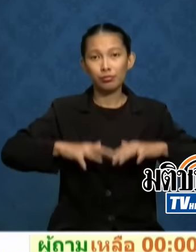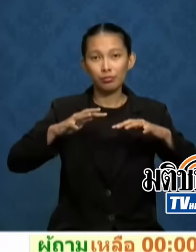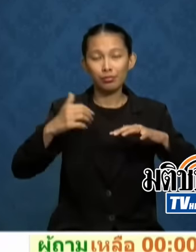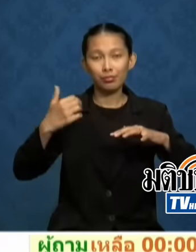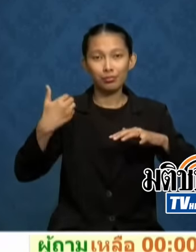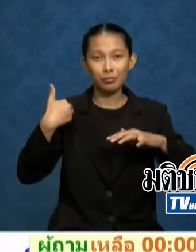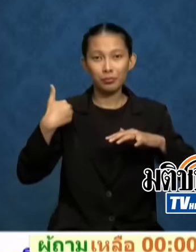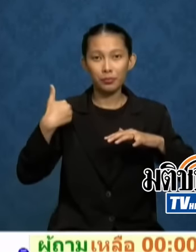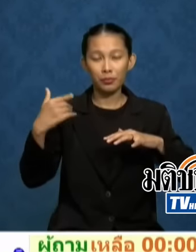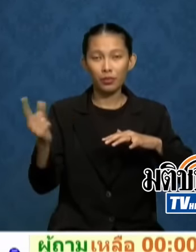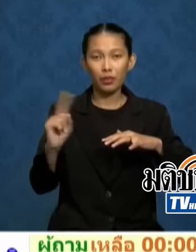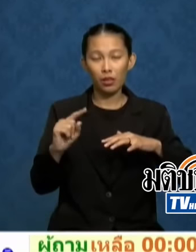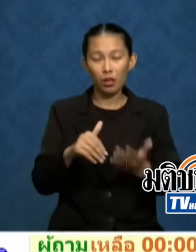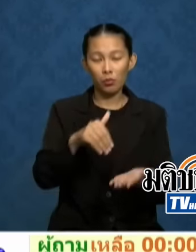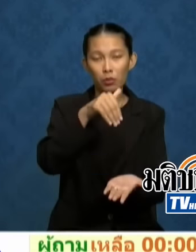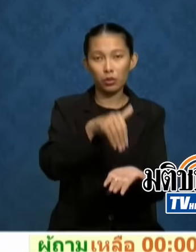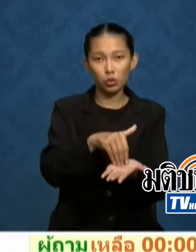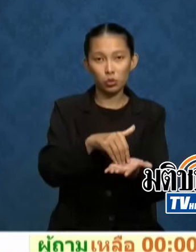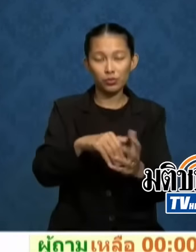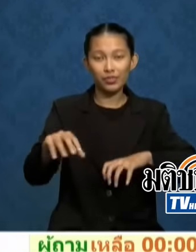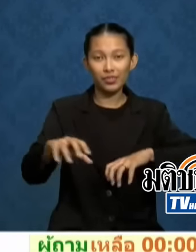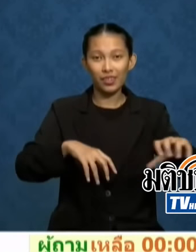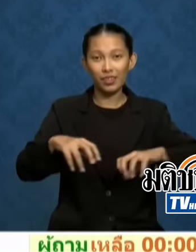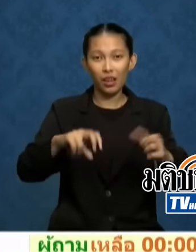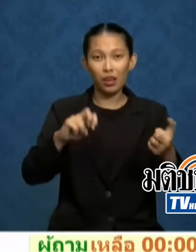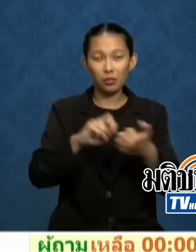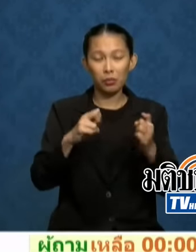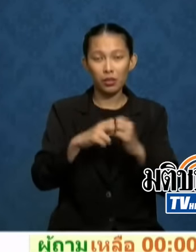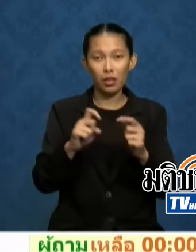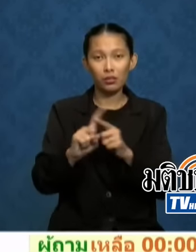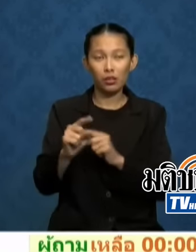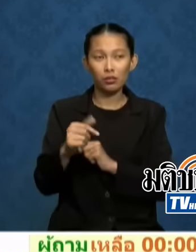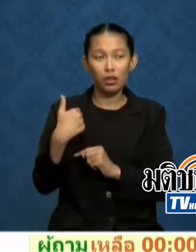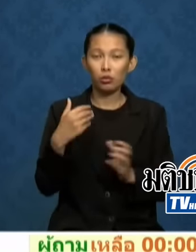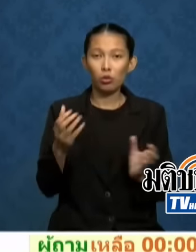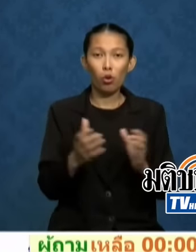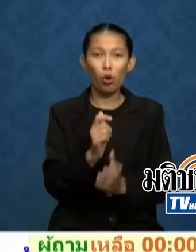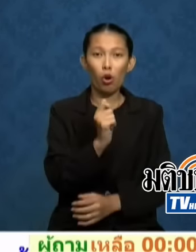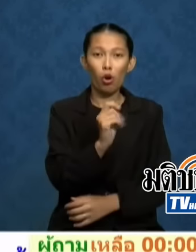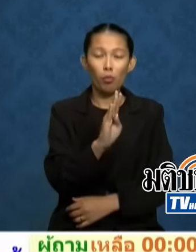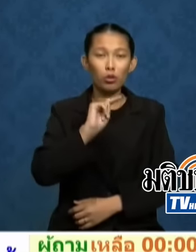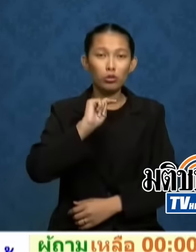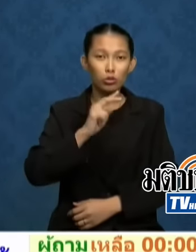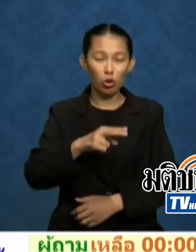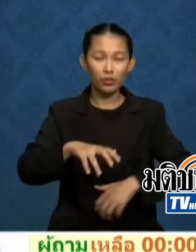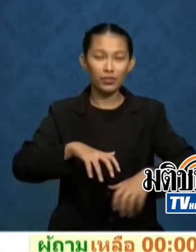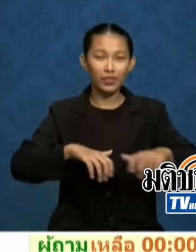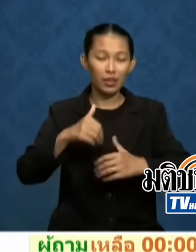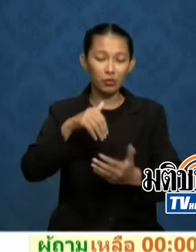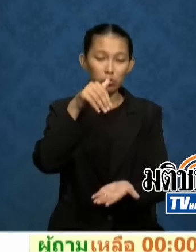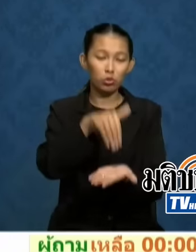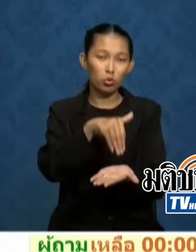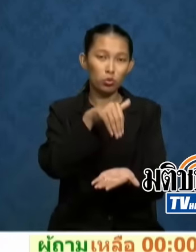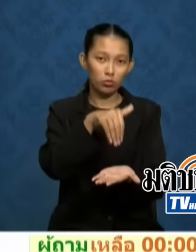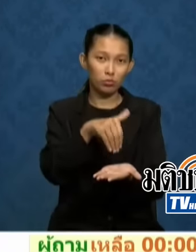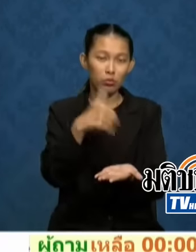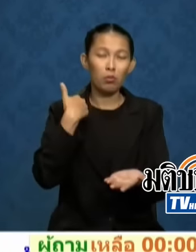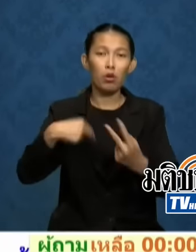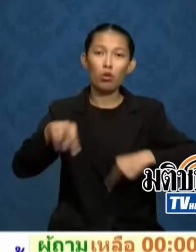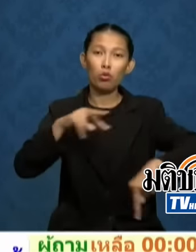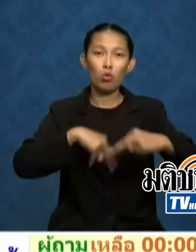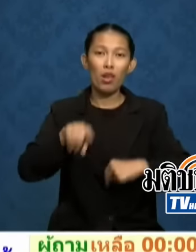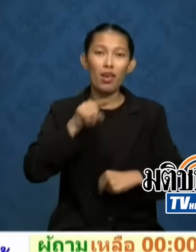มันก็มีการตั้งศูนย์บัญชาการเหตุการณ์นะครับโดยเฉพาะองค์กรปกครองท้องถิ่นเนี่ย นะครับเป็นศูนย์ควบคุม